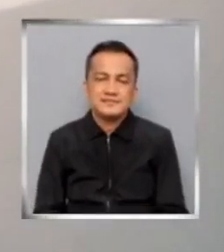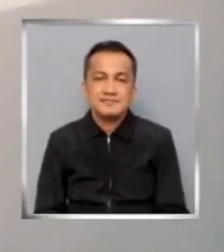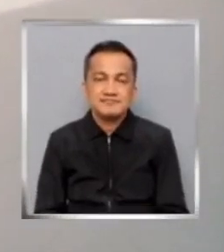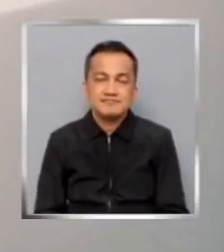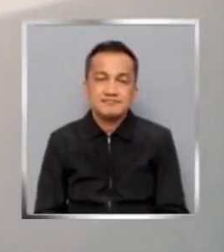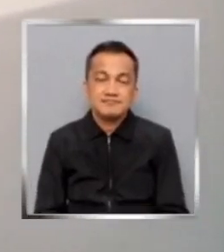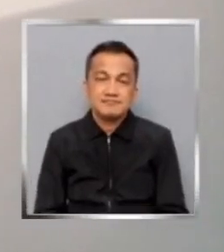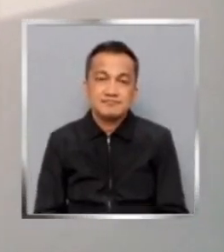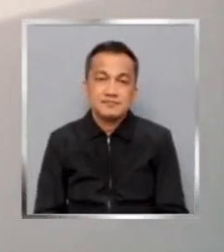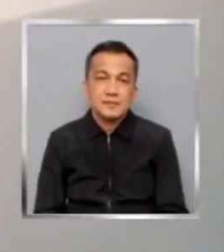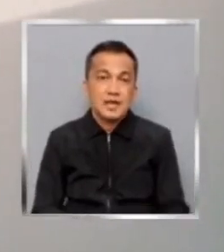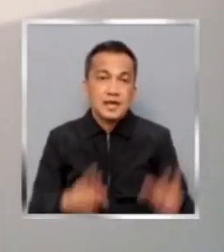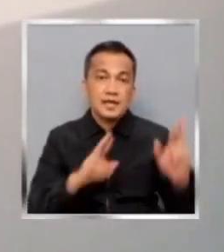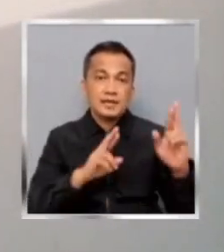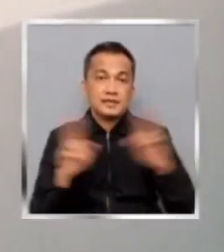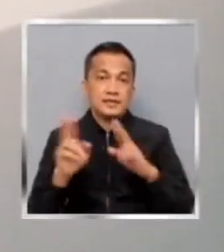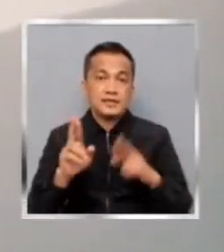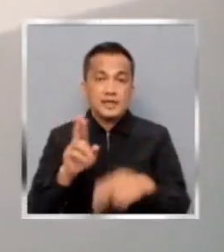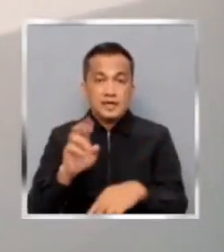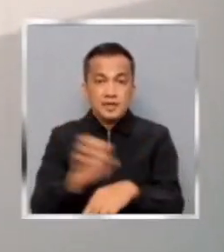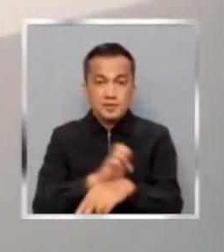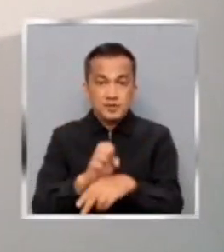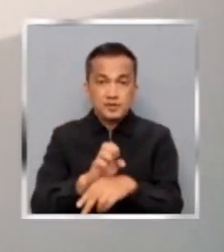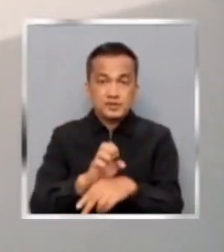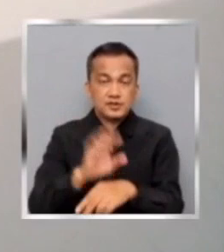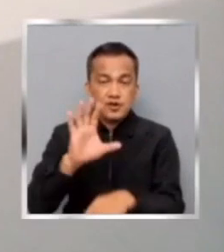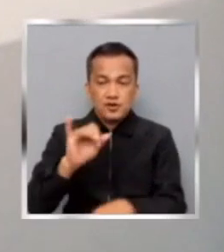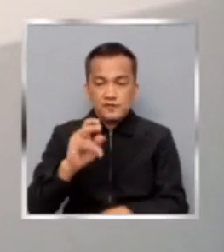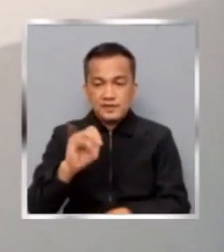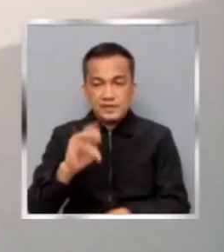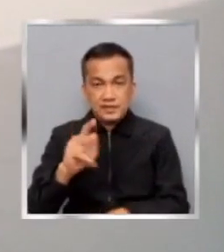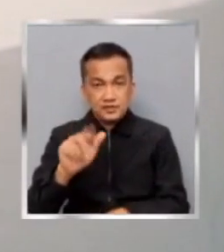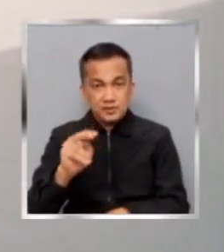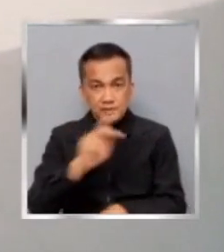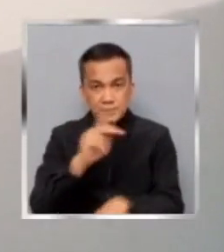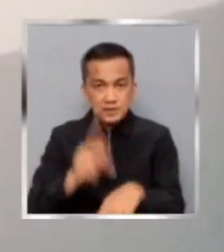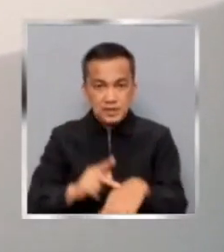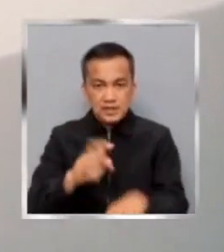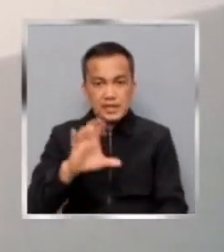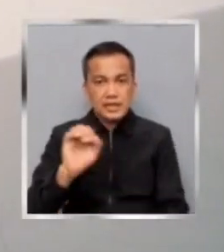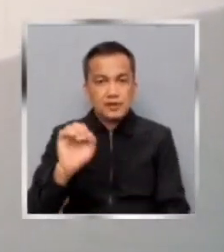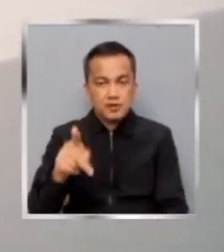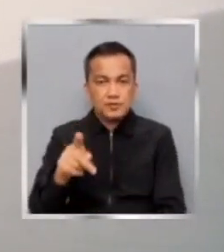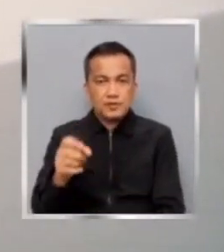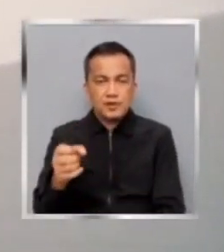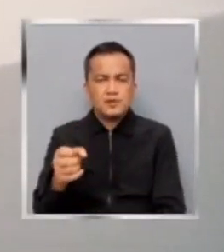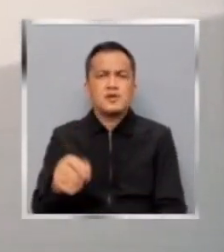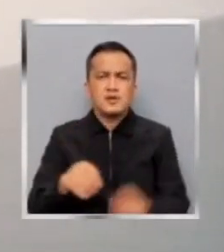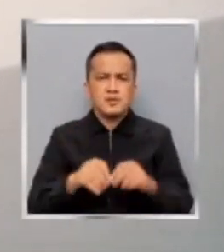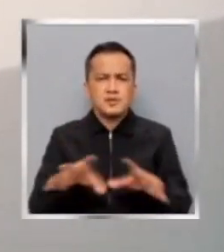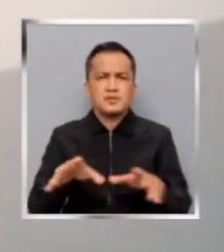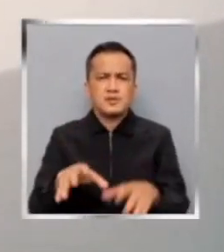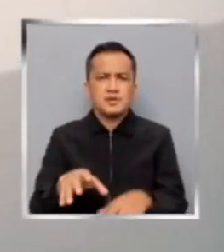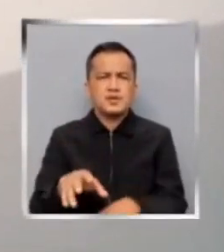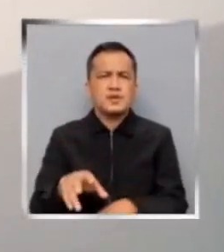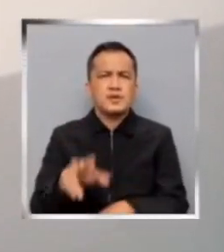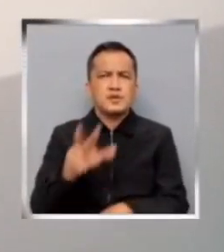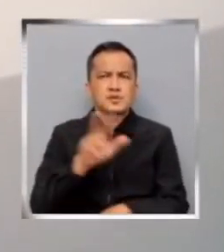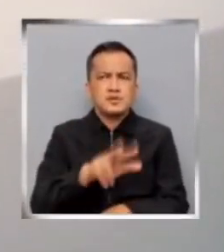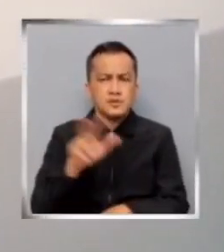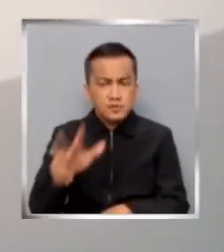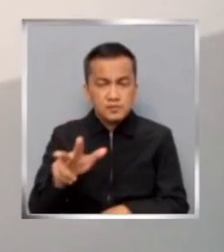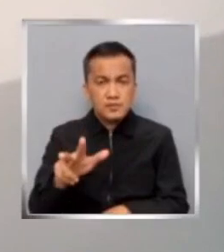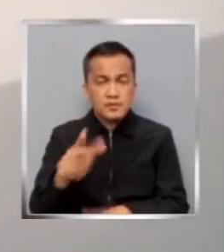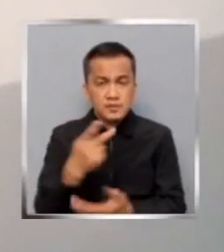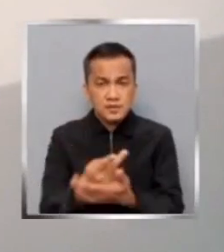ang Employers Confederation of the Philippines o ECOP na ipatupad ang 33 pisong wage hike na mga manggagawa